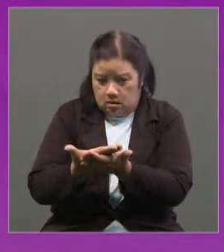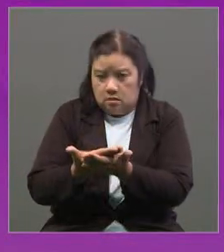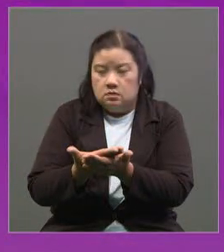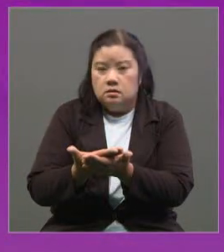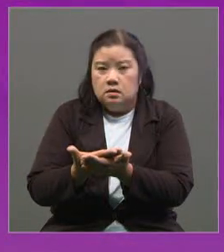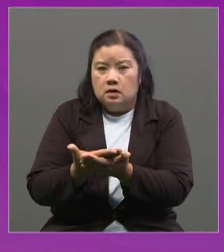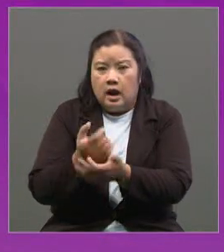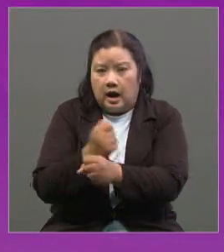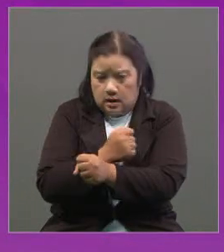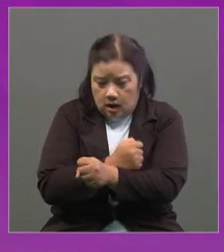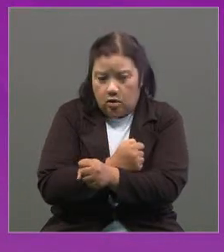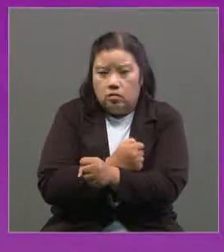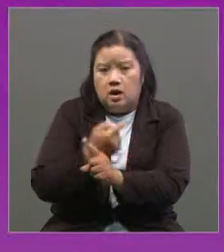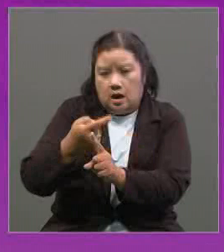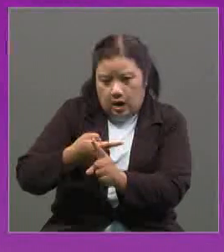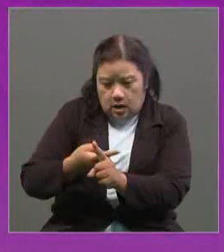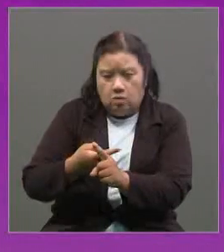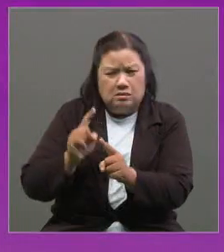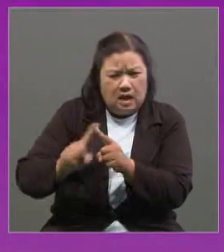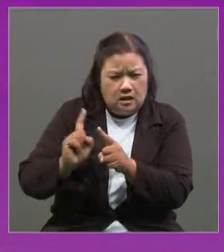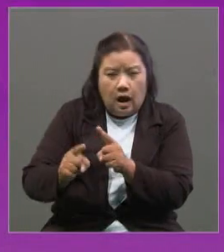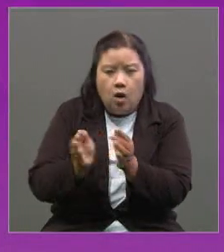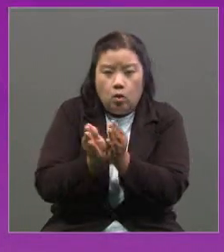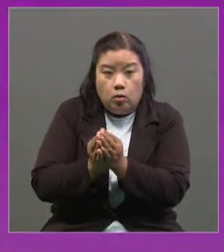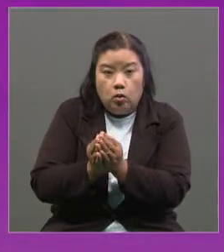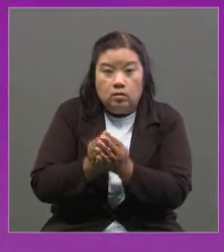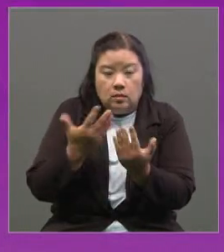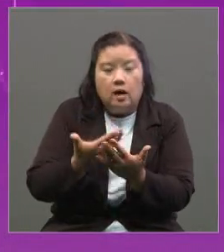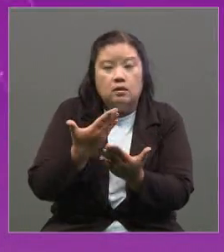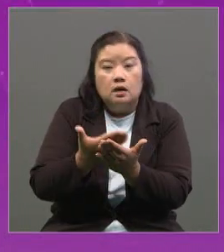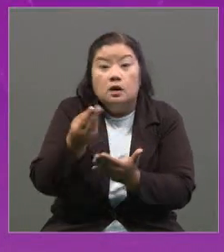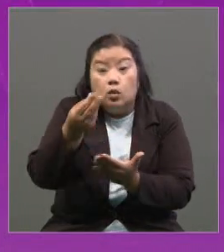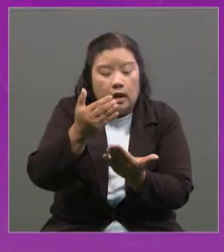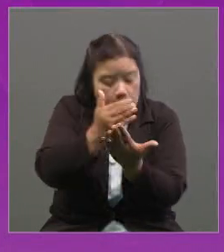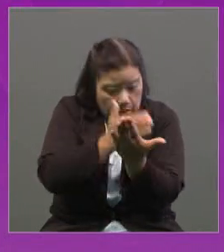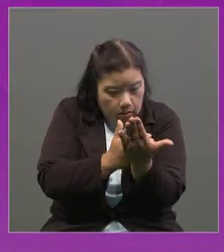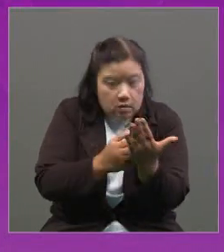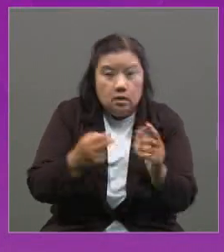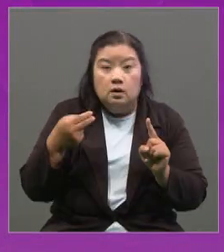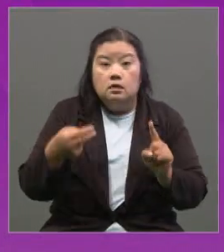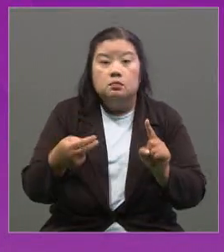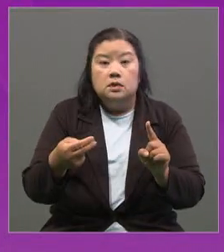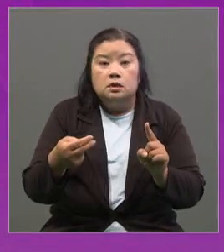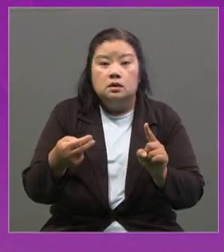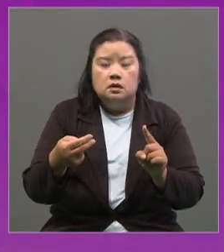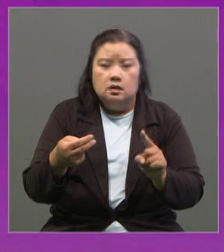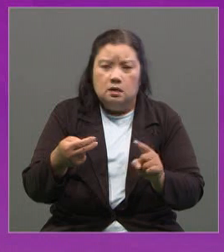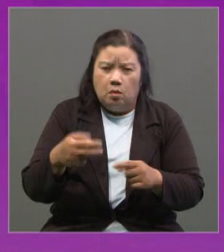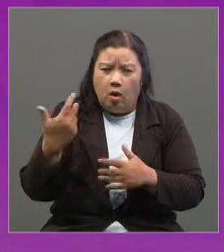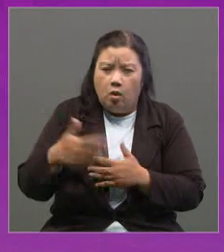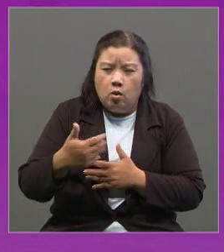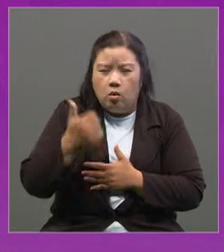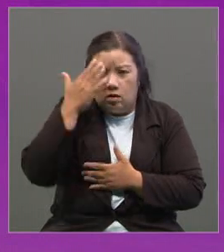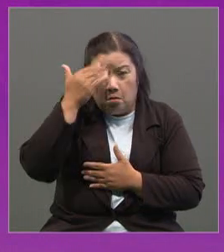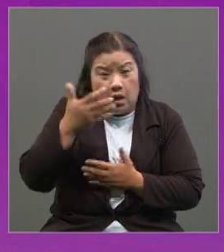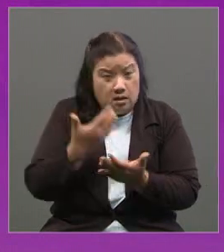เมรุเผาศพกับค่าโน่นค่านี่จุกจิกสารพัดรวมไปรวมมาท้ายบินออกมาหมื่นกว่าบาทชาวบ้านเขาบอกว่ามันซ้ำเติมกันมาก